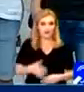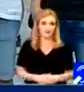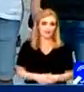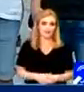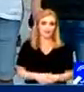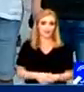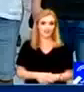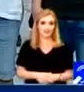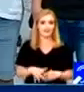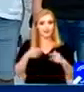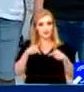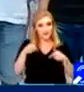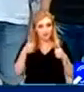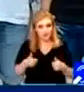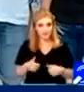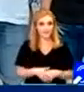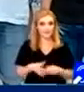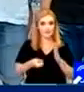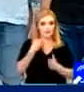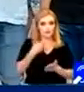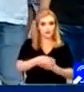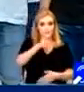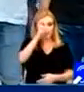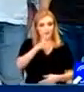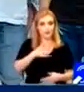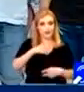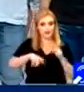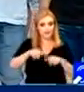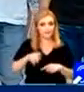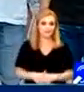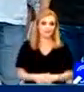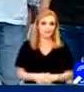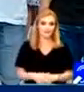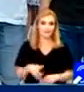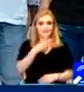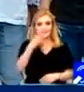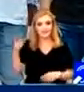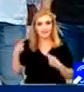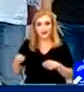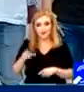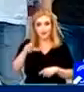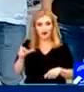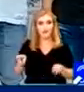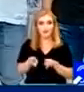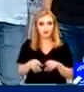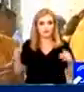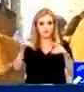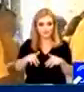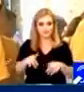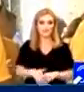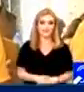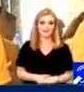că aici e foarte bine așa să-ți cunoști țara și să vezi alți oameni care tot vin din acești țară ca